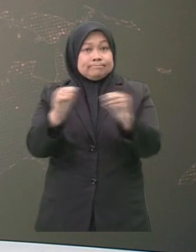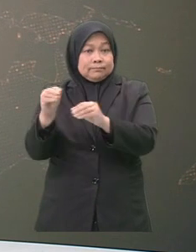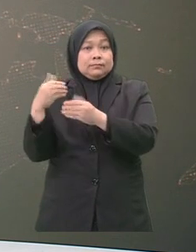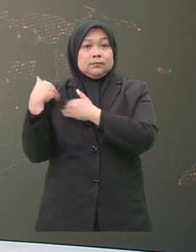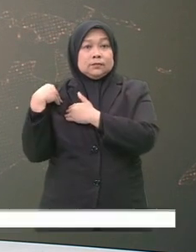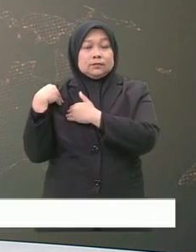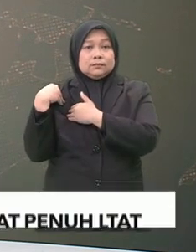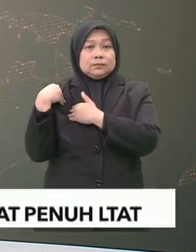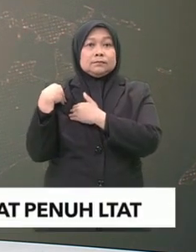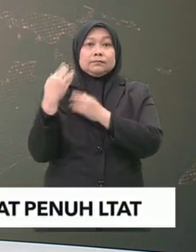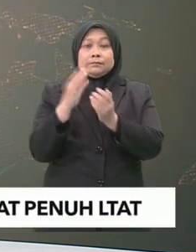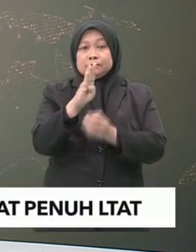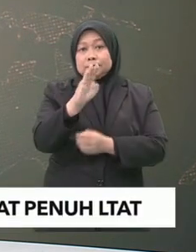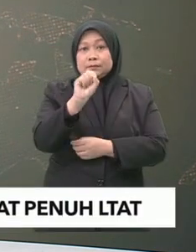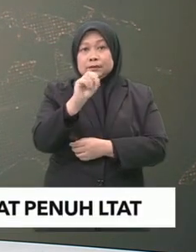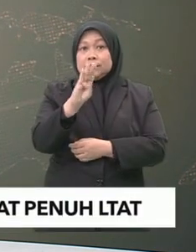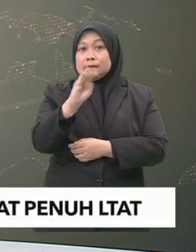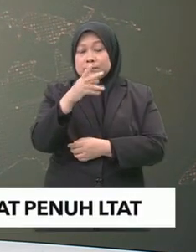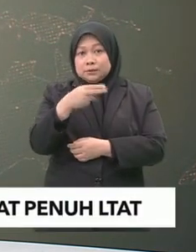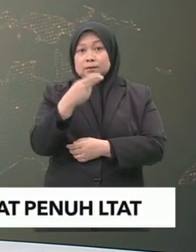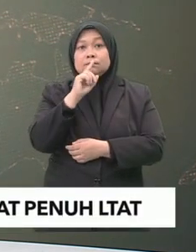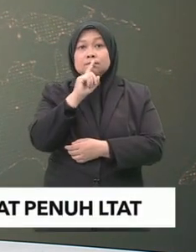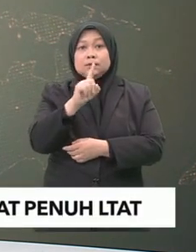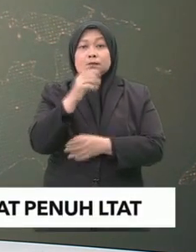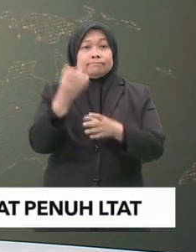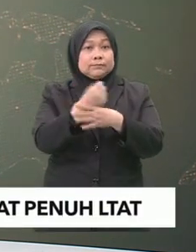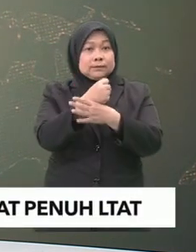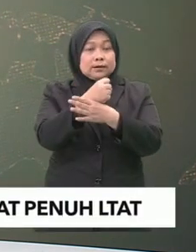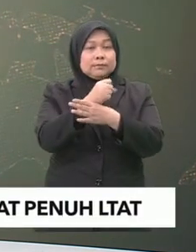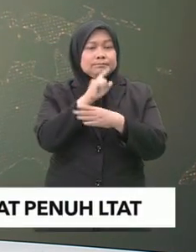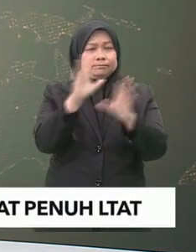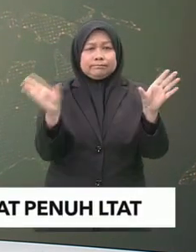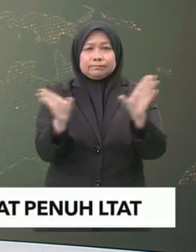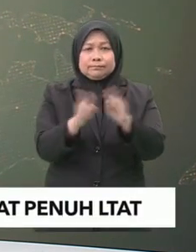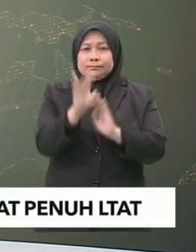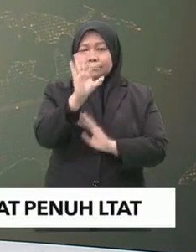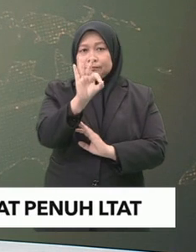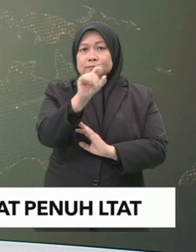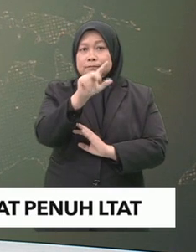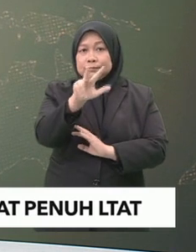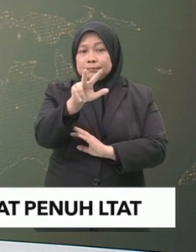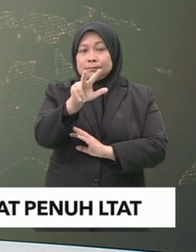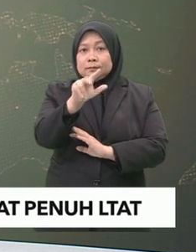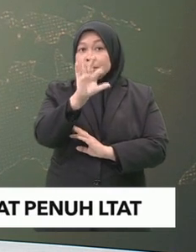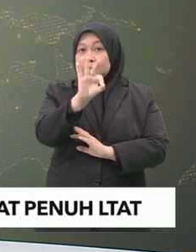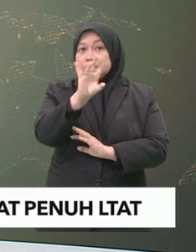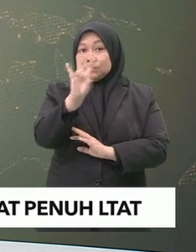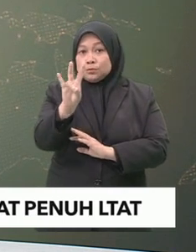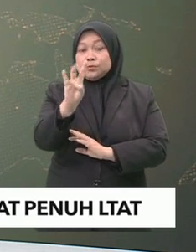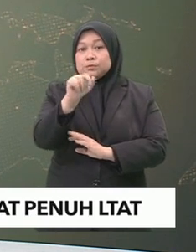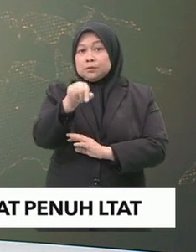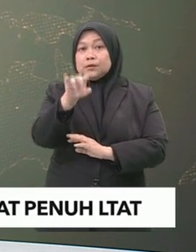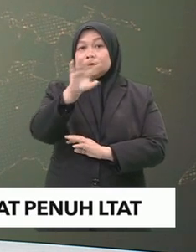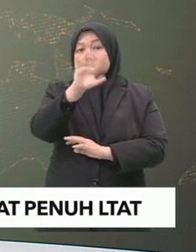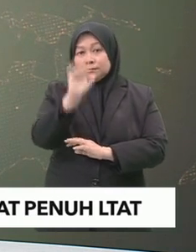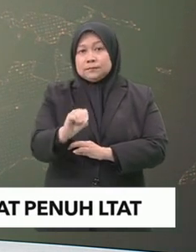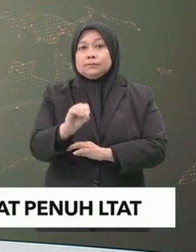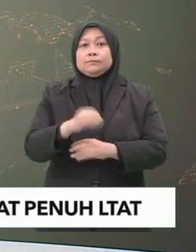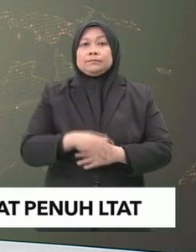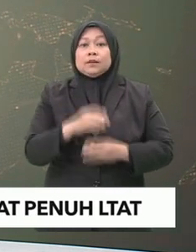bahwa pegangan saham berjumlah kira-kira 97 puluhan 6300